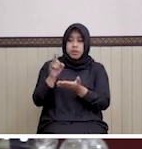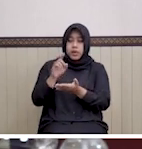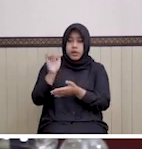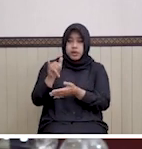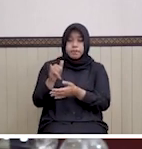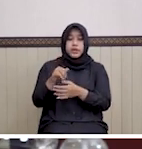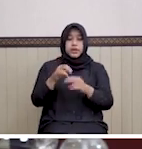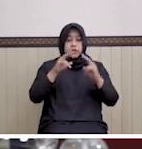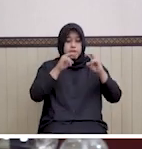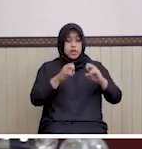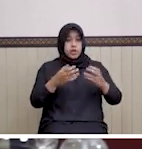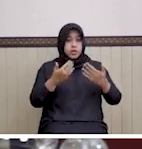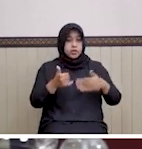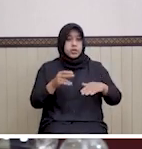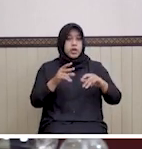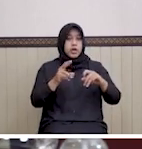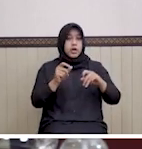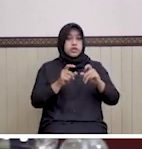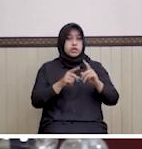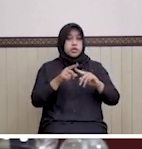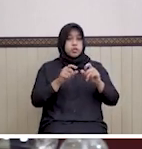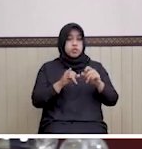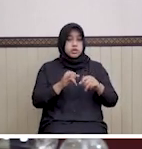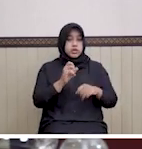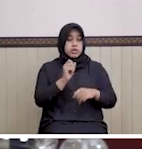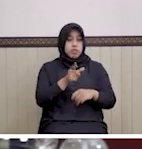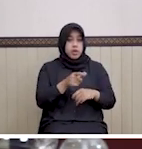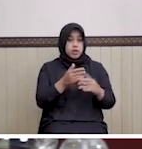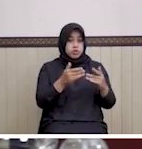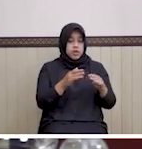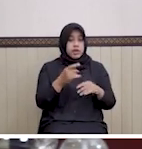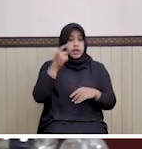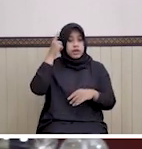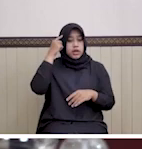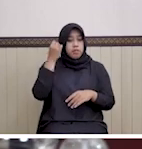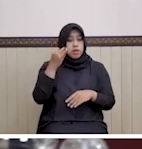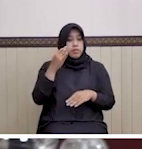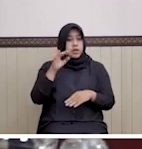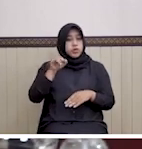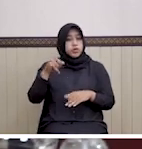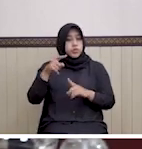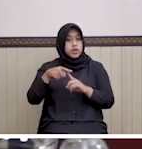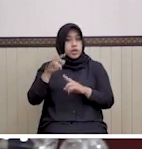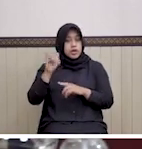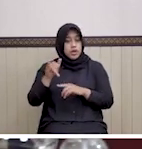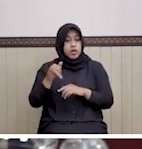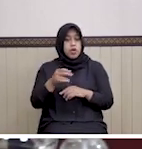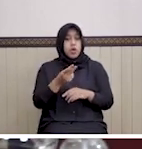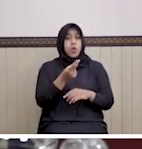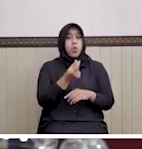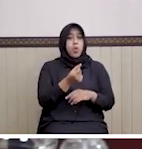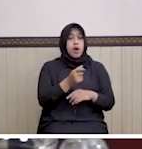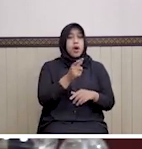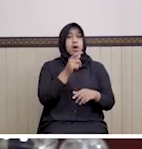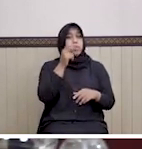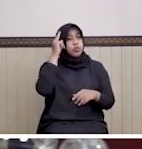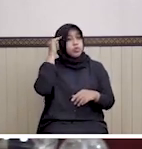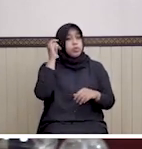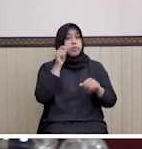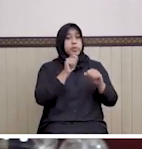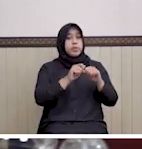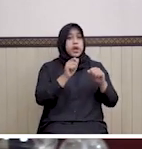setelah uang restitusi itu dibayarkan Dialog itu sekitar berapa puluh juta Gitu uangnya itu untuk perbaiki